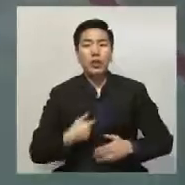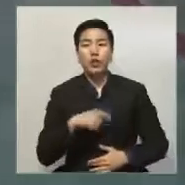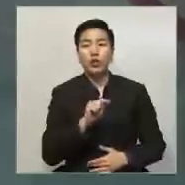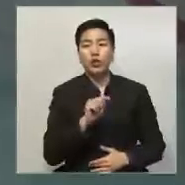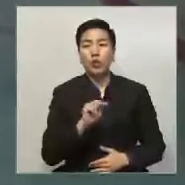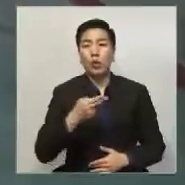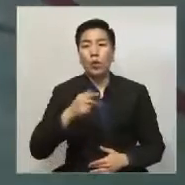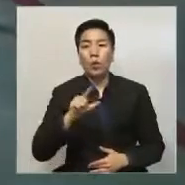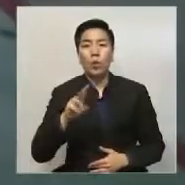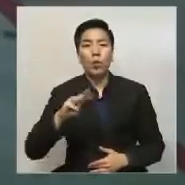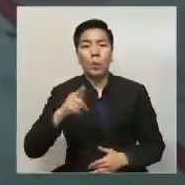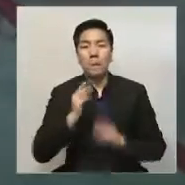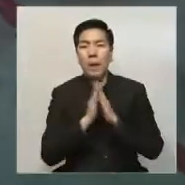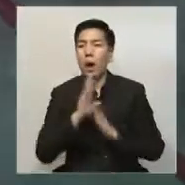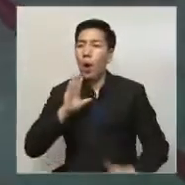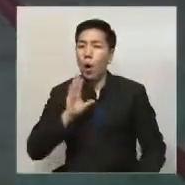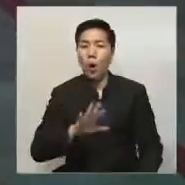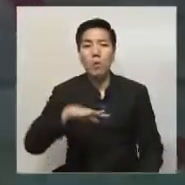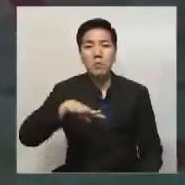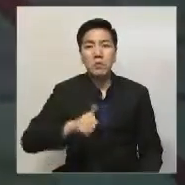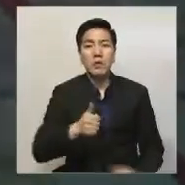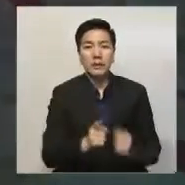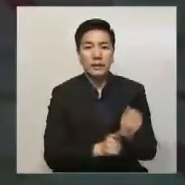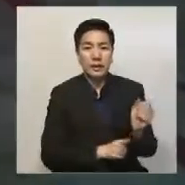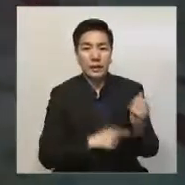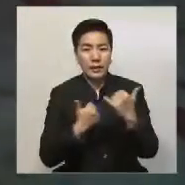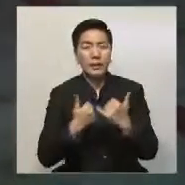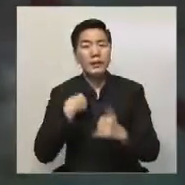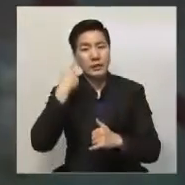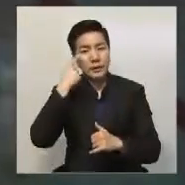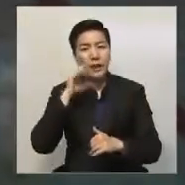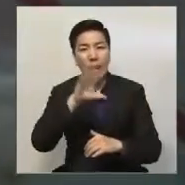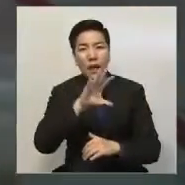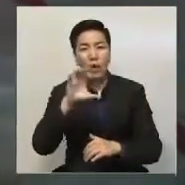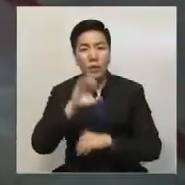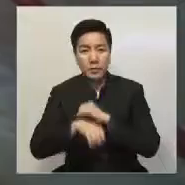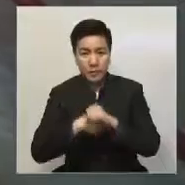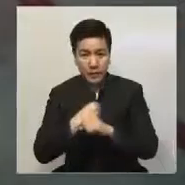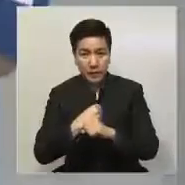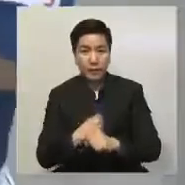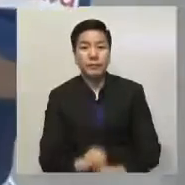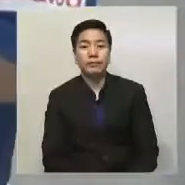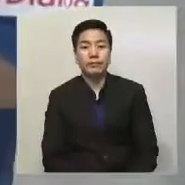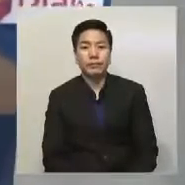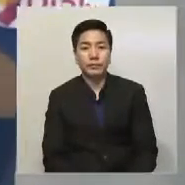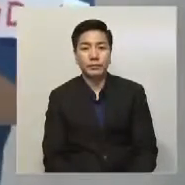งพระคู่บ้านคู่เมืองของจังหวัดพะเยามาเป็นระยะเวลายาวนานไม่น้อยกว่า500ปี